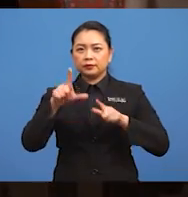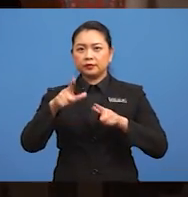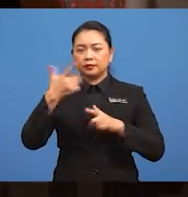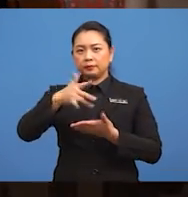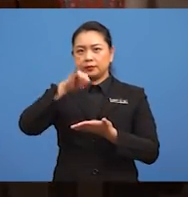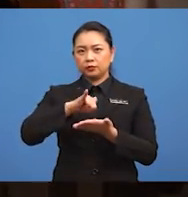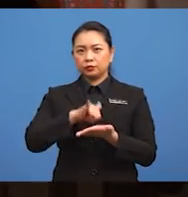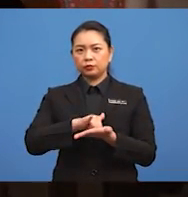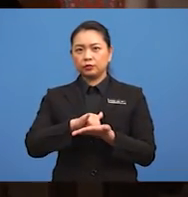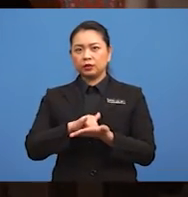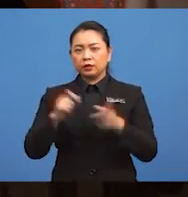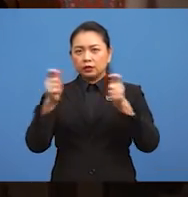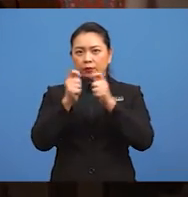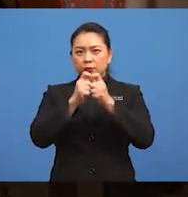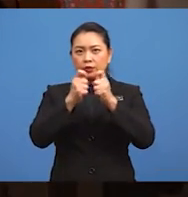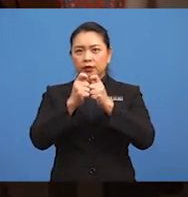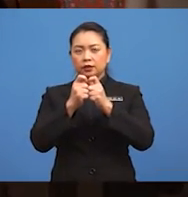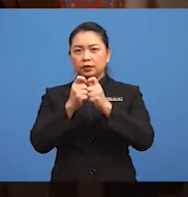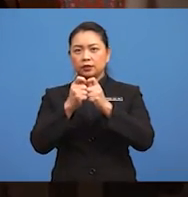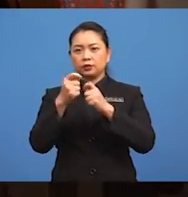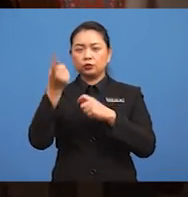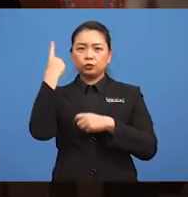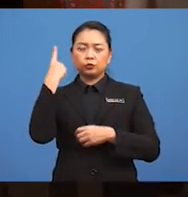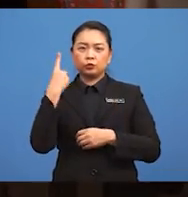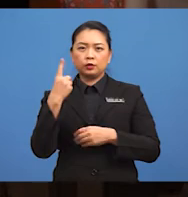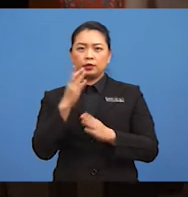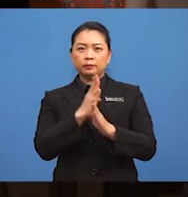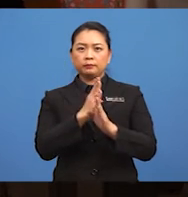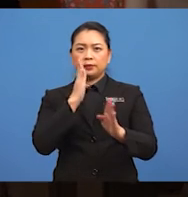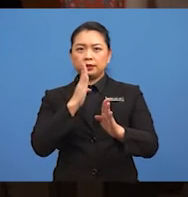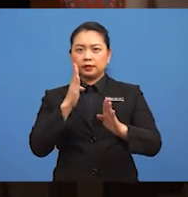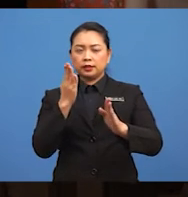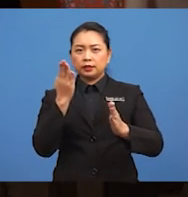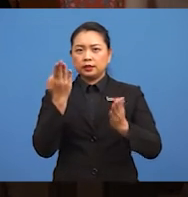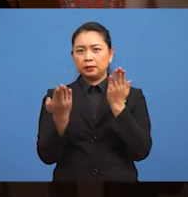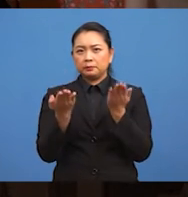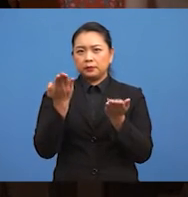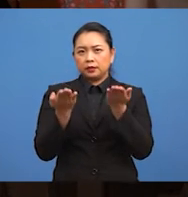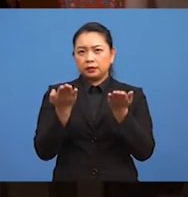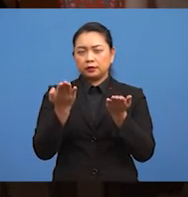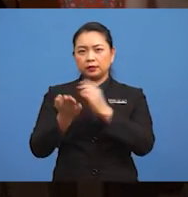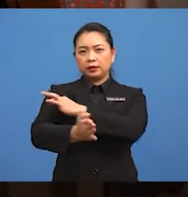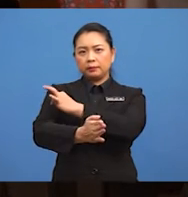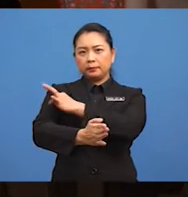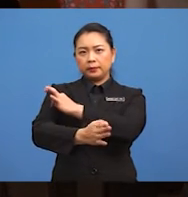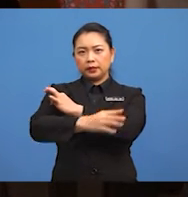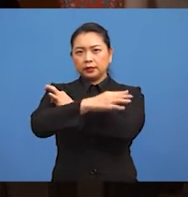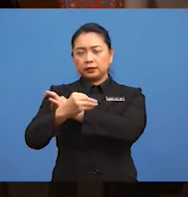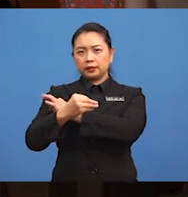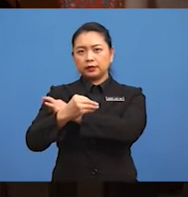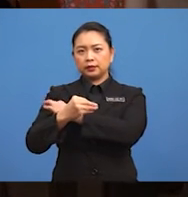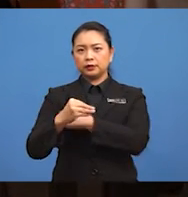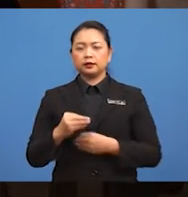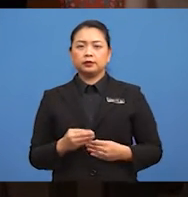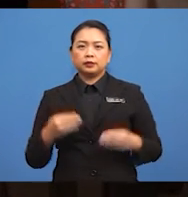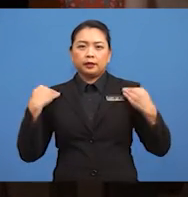Langkah seterusnya ialah temukan terlebih dahulu garisan imbang lengan dan